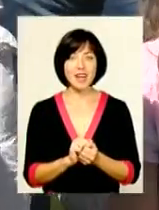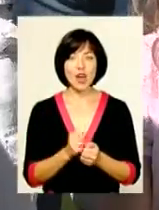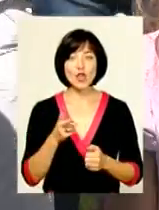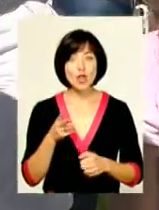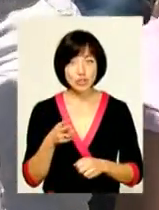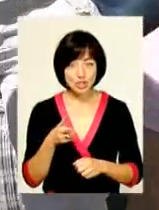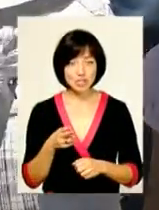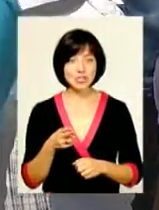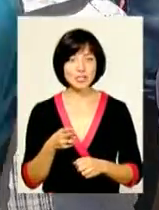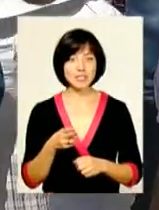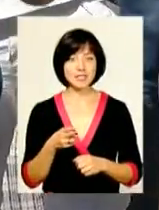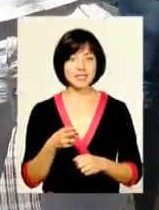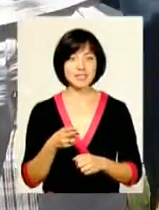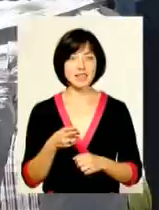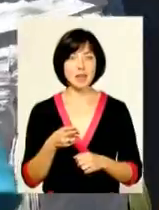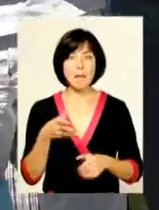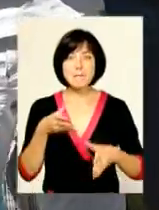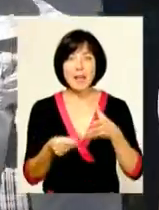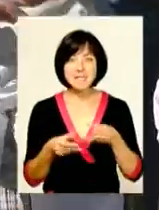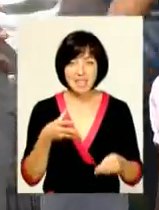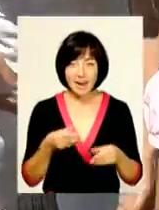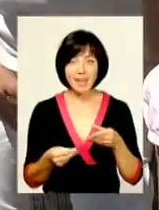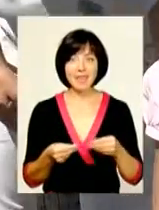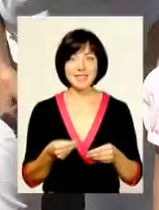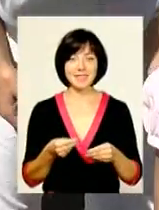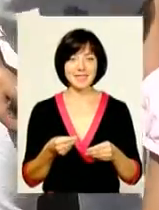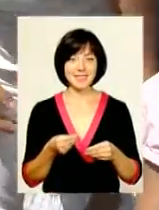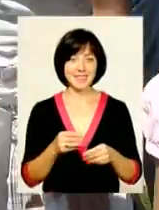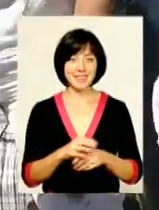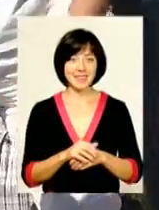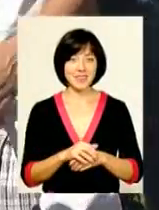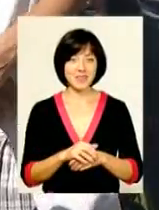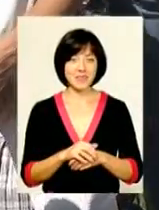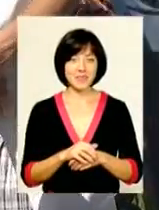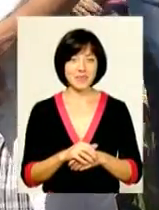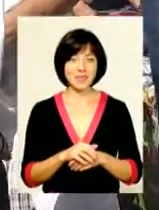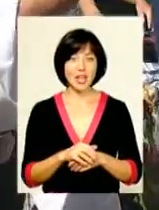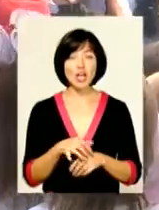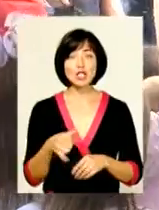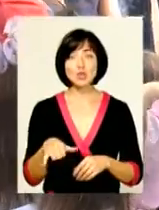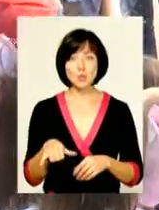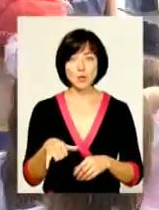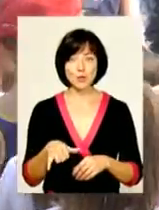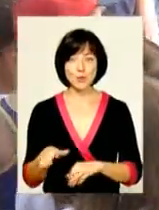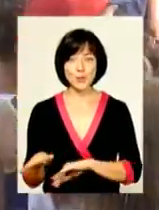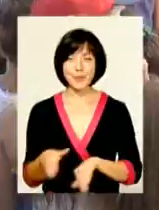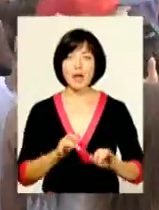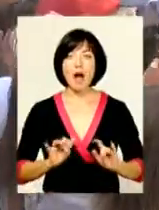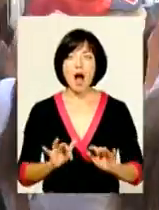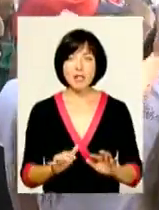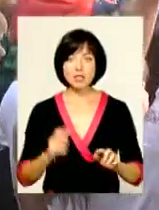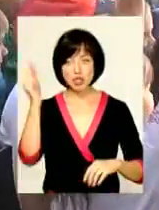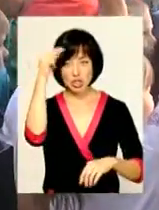ножнички, пластилін і сумочку. Акція «Шкільний